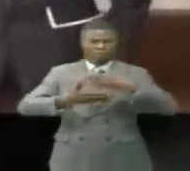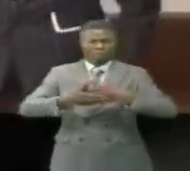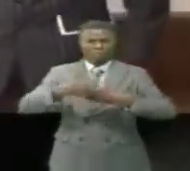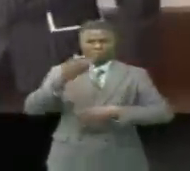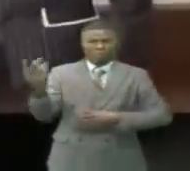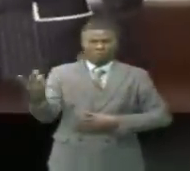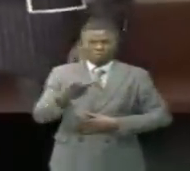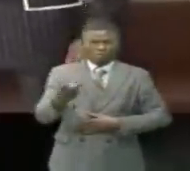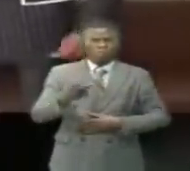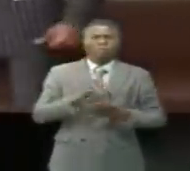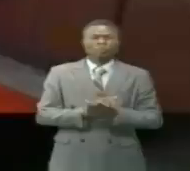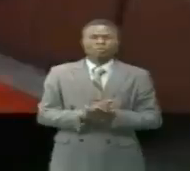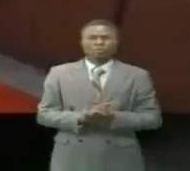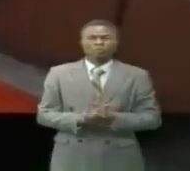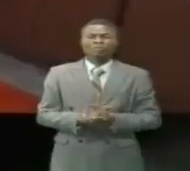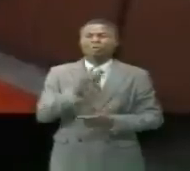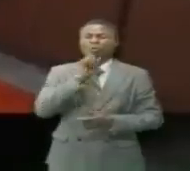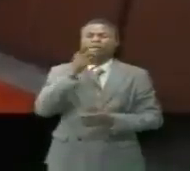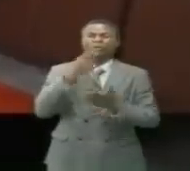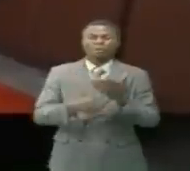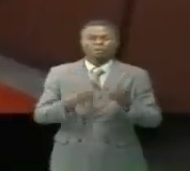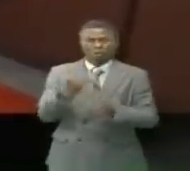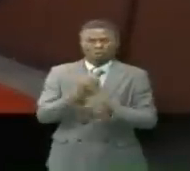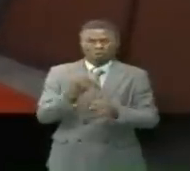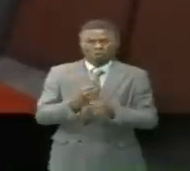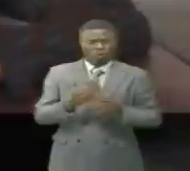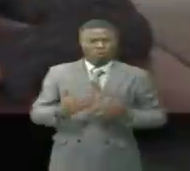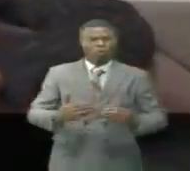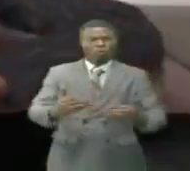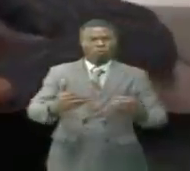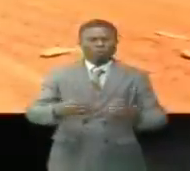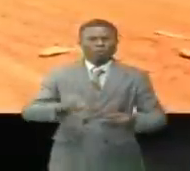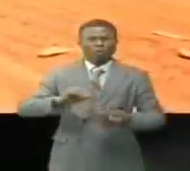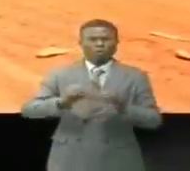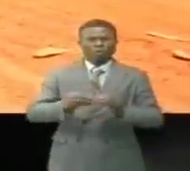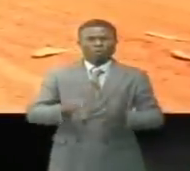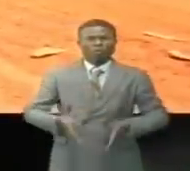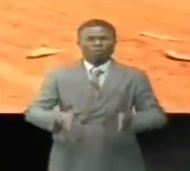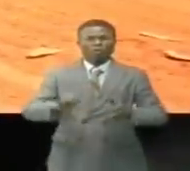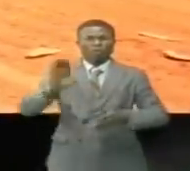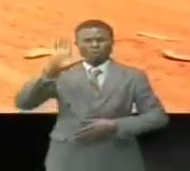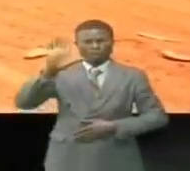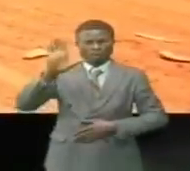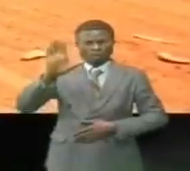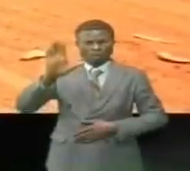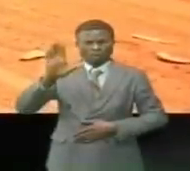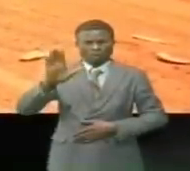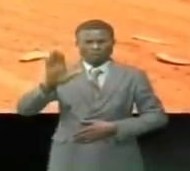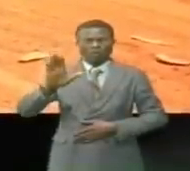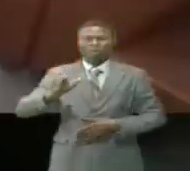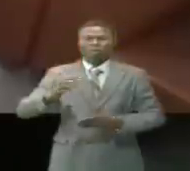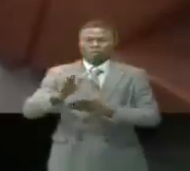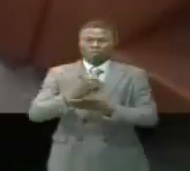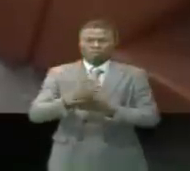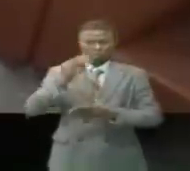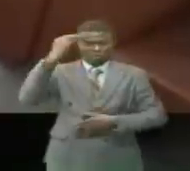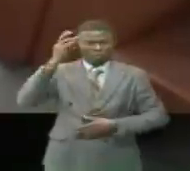Guizarou Mouvouni. Au menu, les travaux en cours sous la nationale numéro 5, axe Kasomeno-Poto.